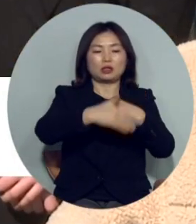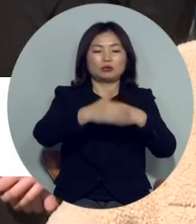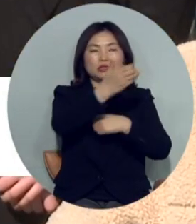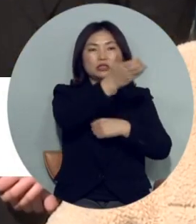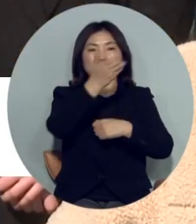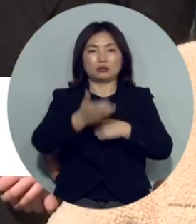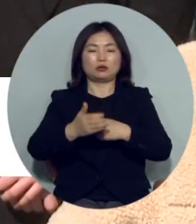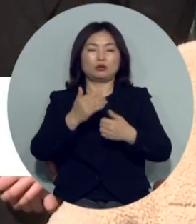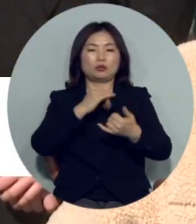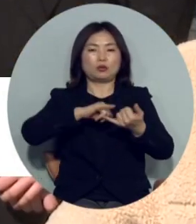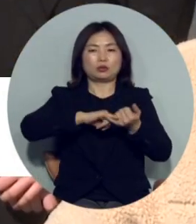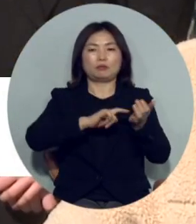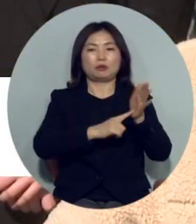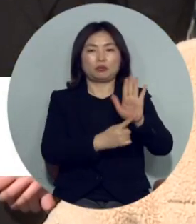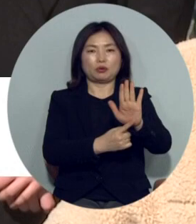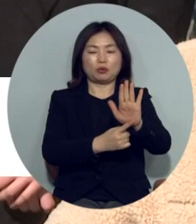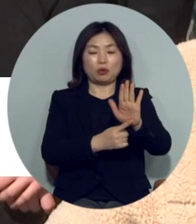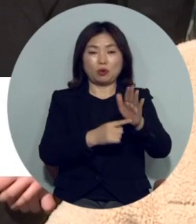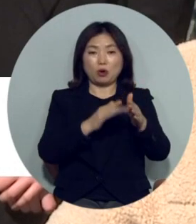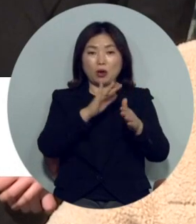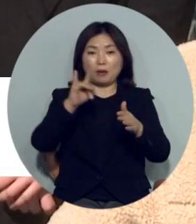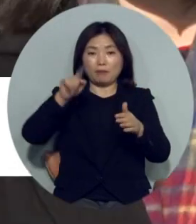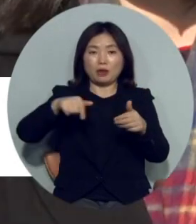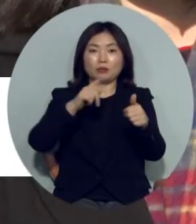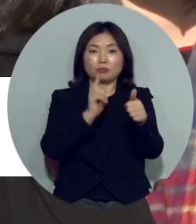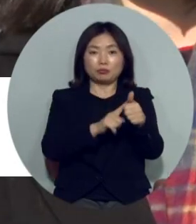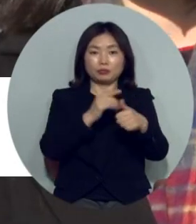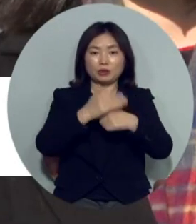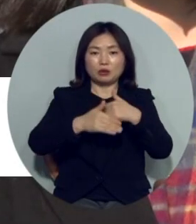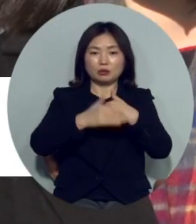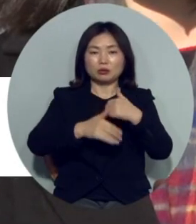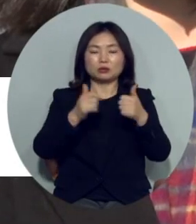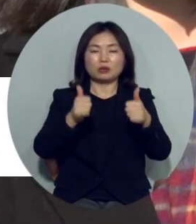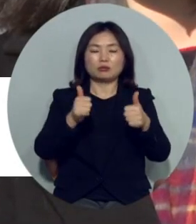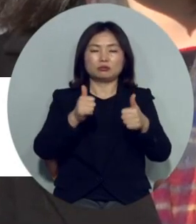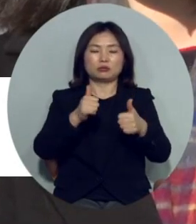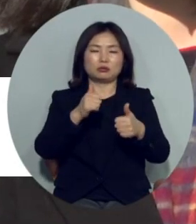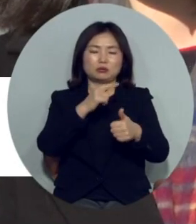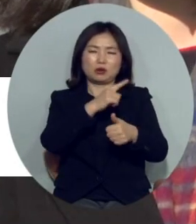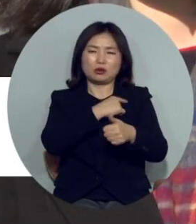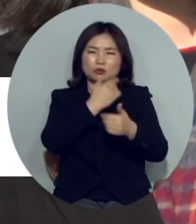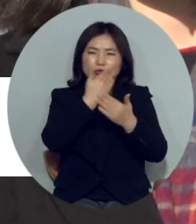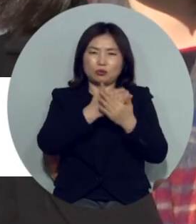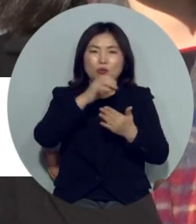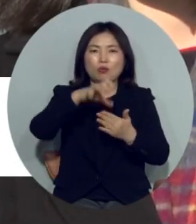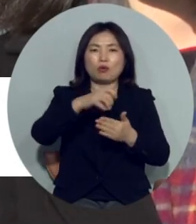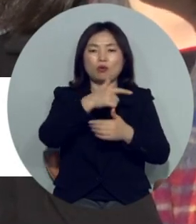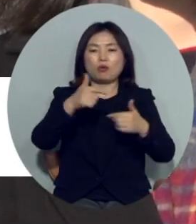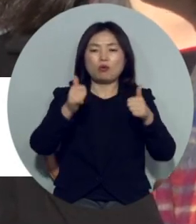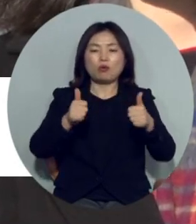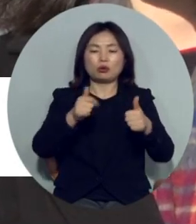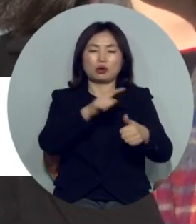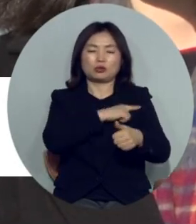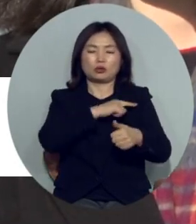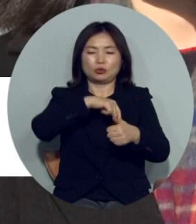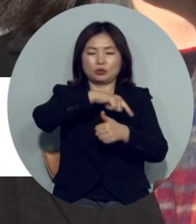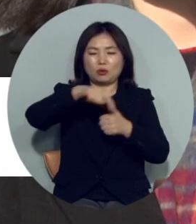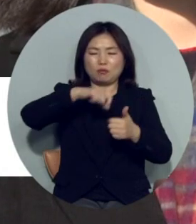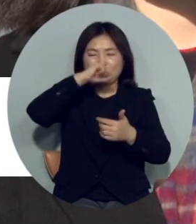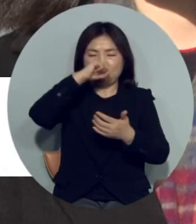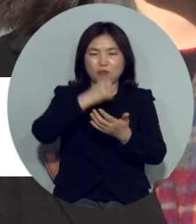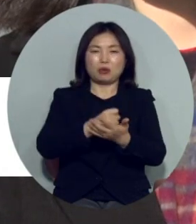발표했습니다 백수 법 후보는 대구는 사법 정의 최후 보루인 대법원이 소재 하기에 가장 적합한